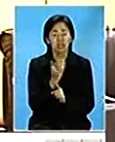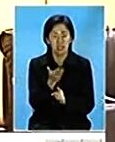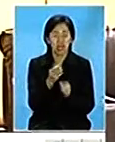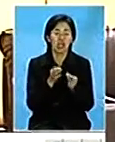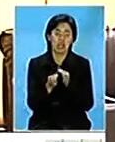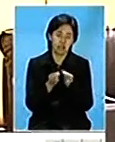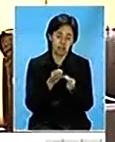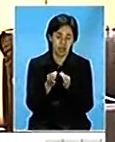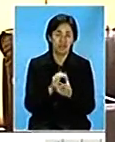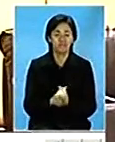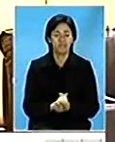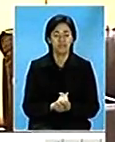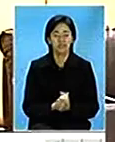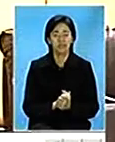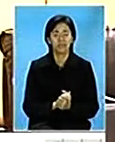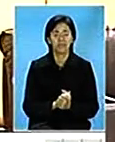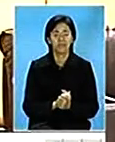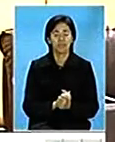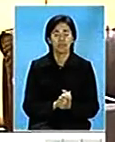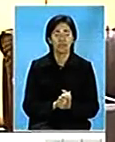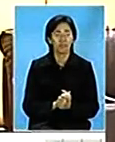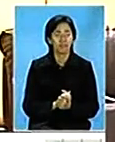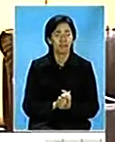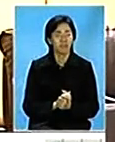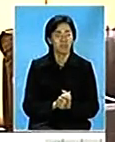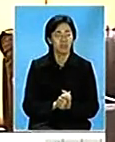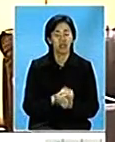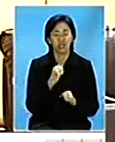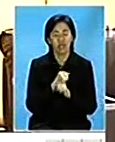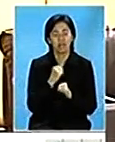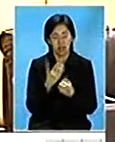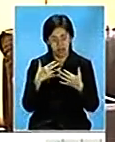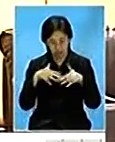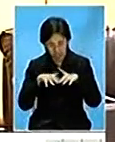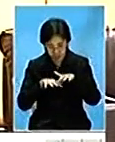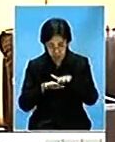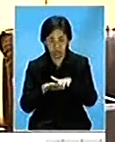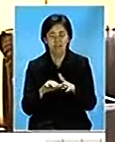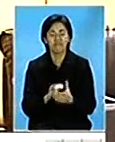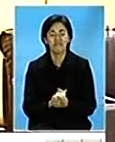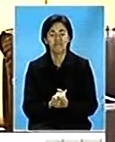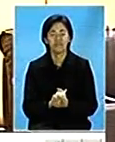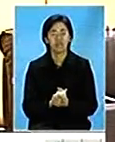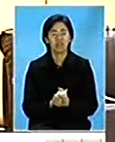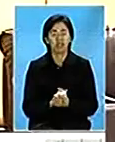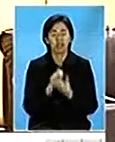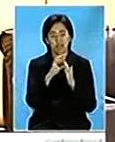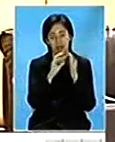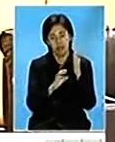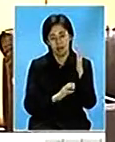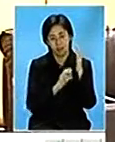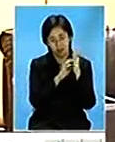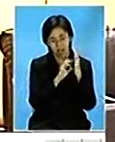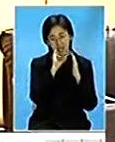งมาว่าต้องการให้มันเป็นการเชื่อมโยงระหว่างภาคระหว่างจังหวัด